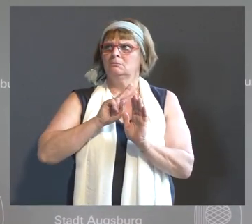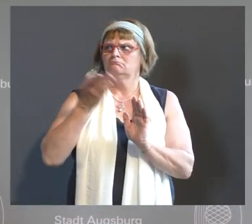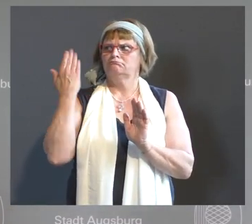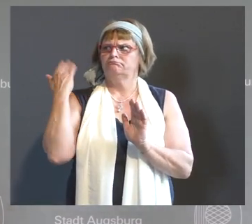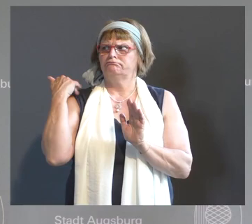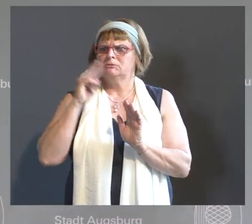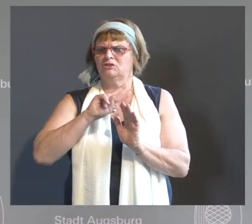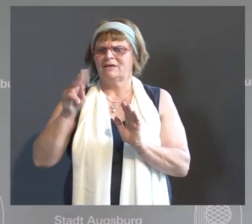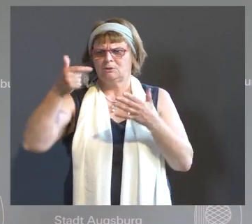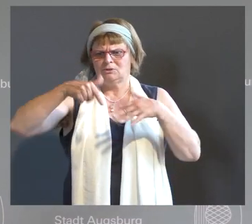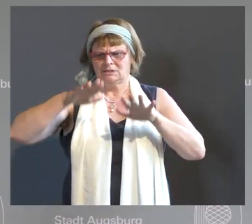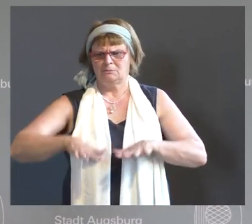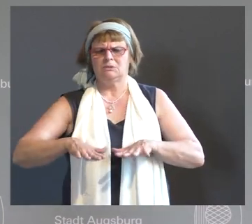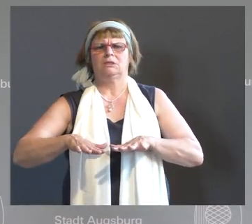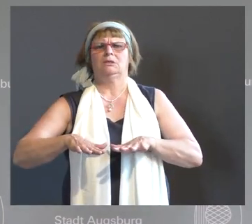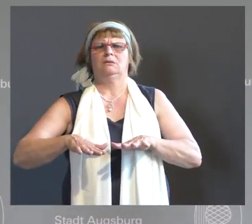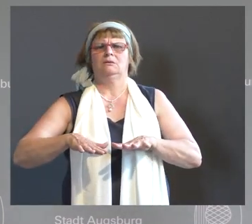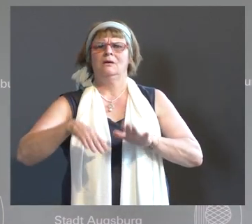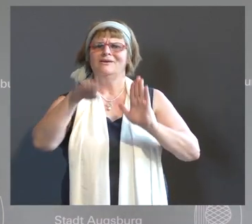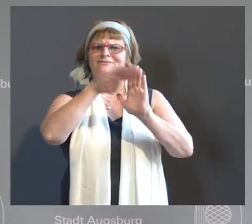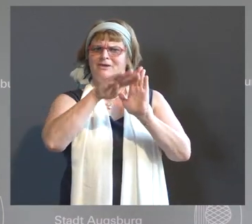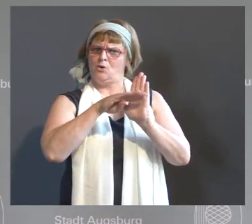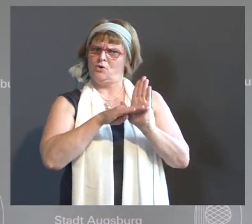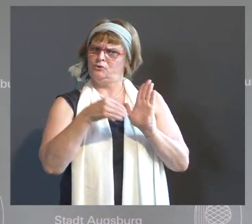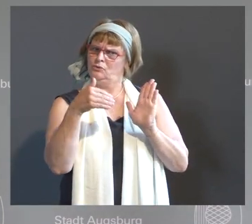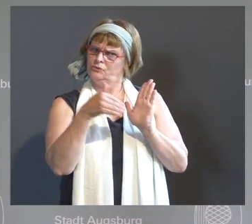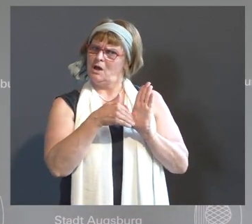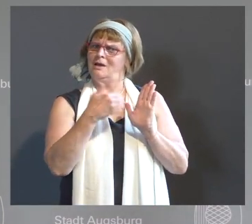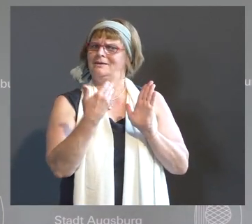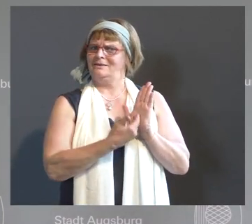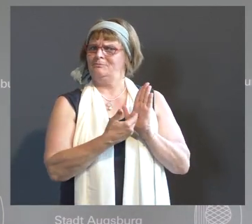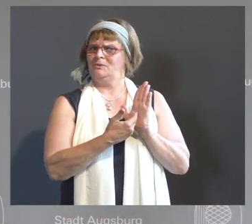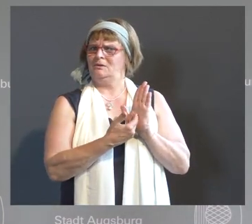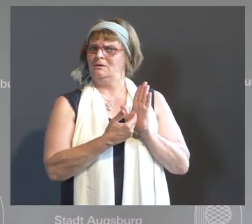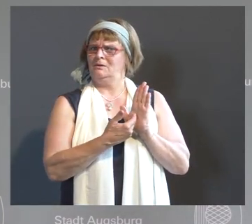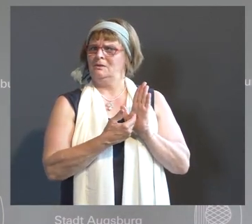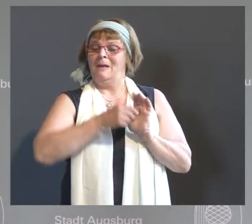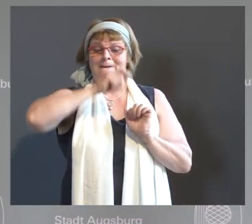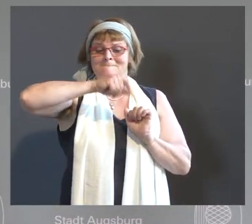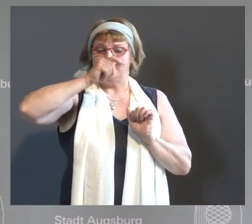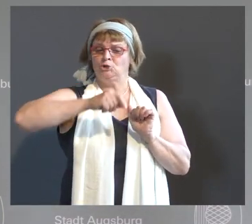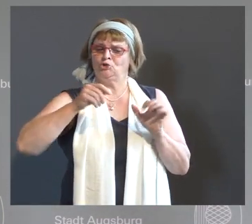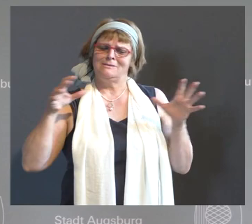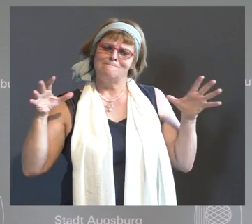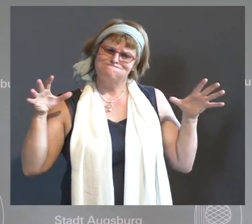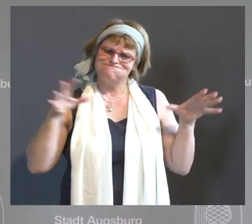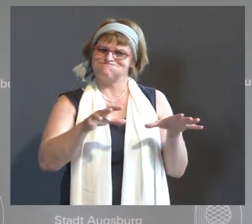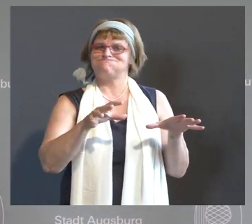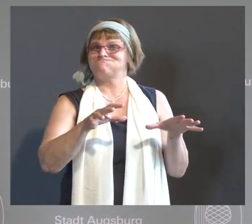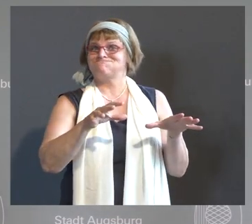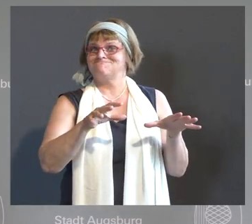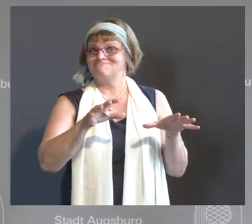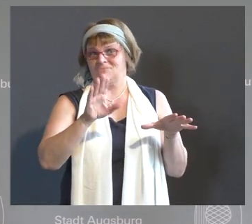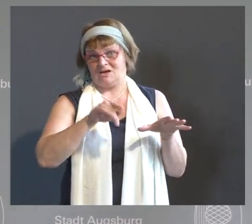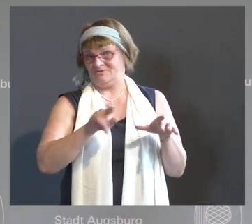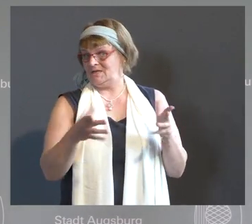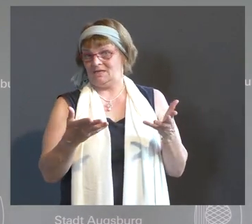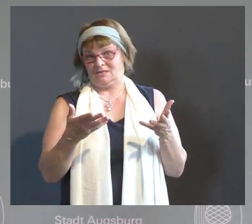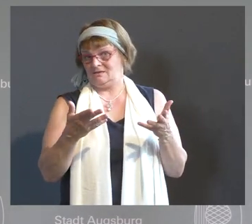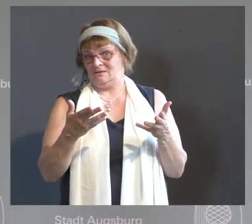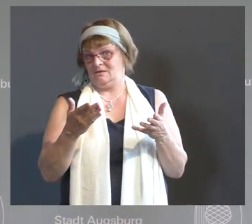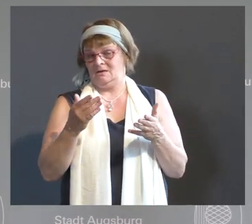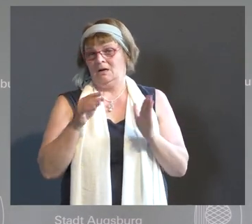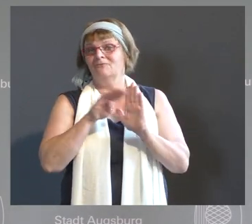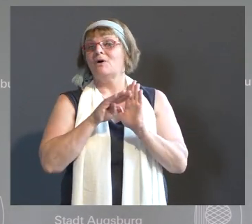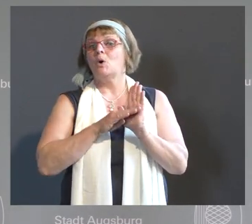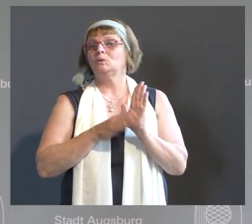glaube ich, einer Fußballweltmeisterschaft erlassen. Und die hat einen Anhang, da ist der Innenstadtbereich genau definiert. Ich kann Ihnen die Folie